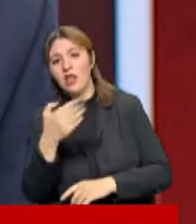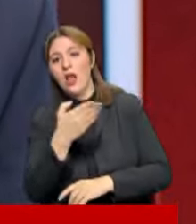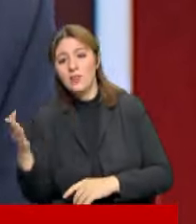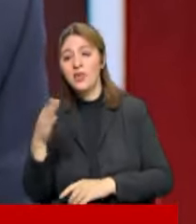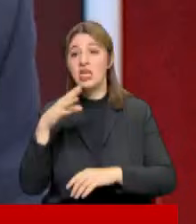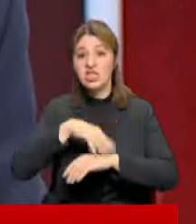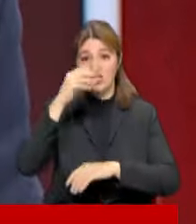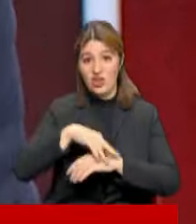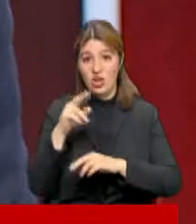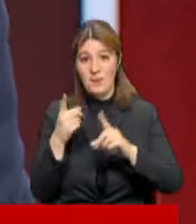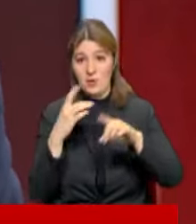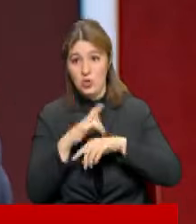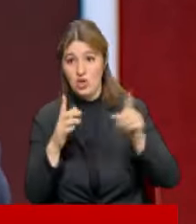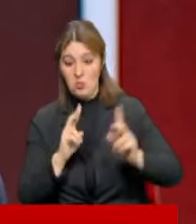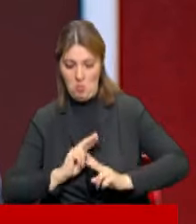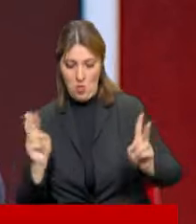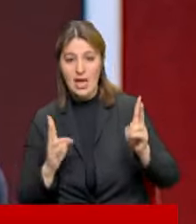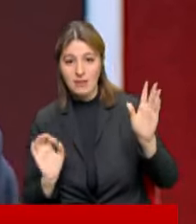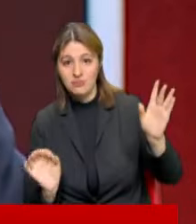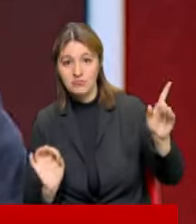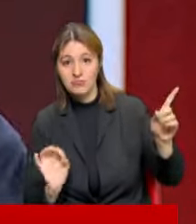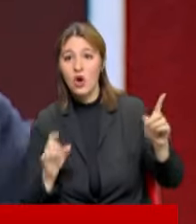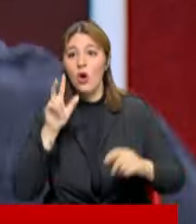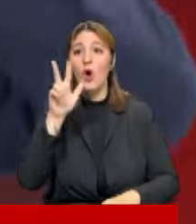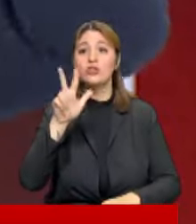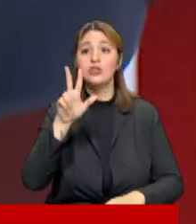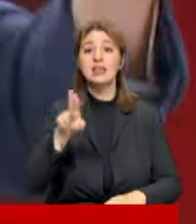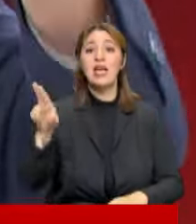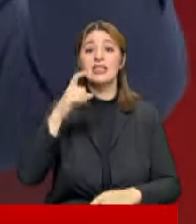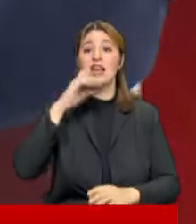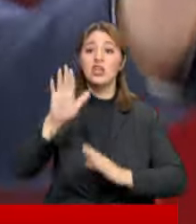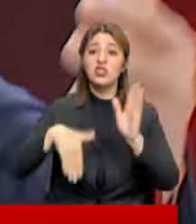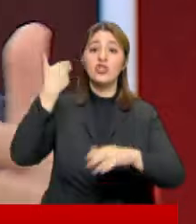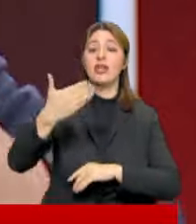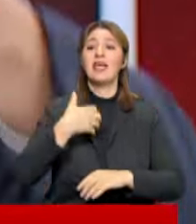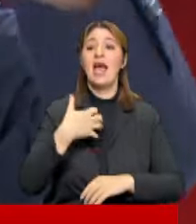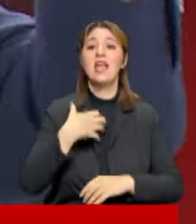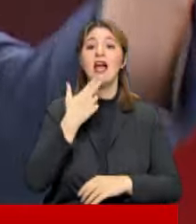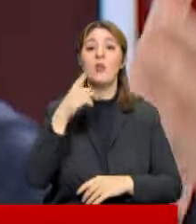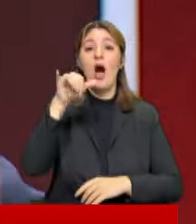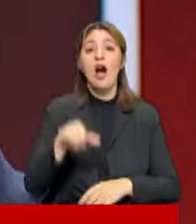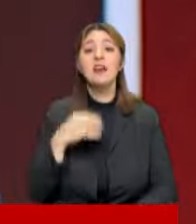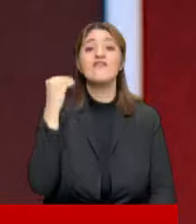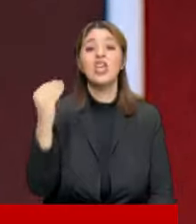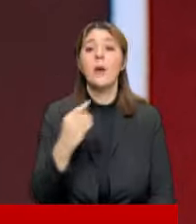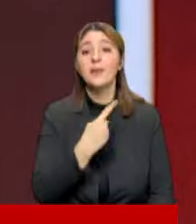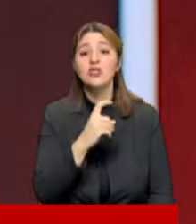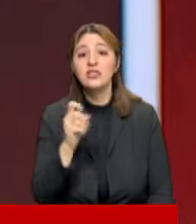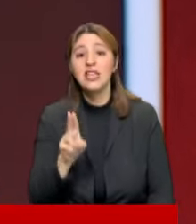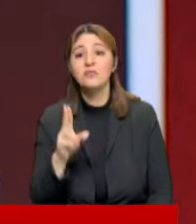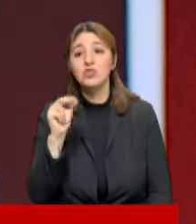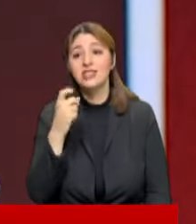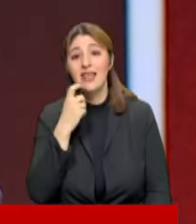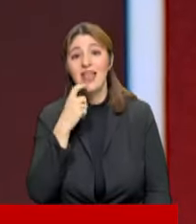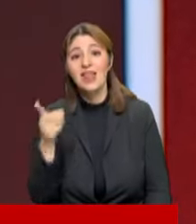İsviçre gibi bir ülke modern bir ülke 37 yıl sonra kendi kadınına bu Hakkı veriyor 197